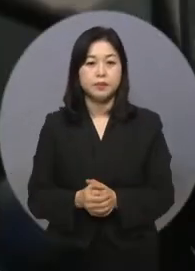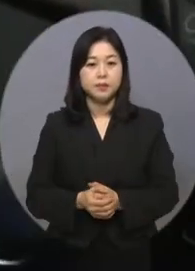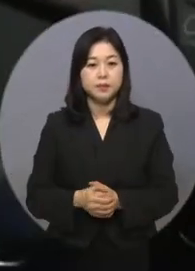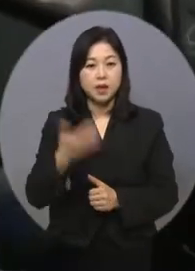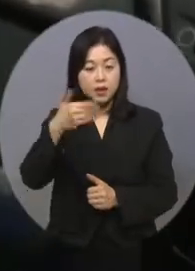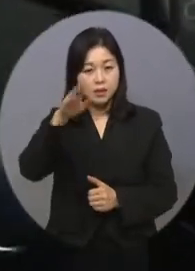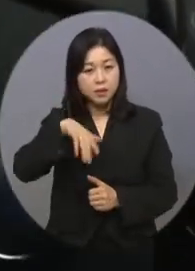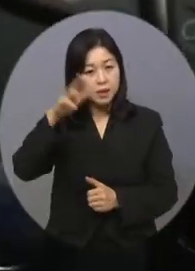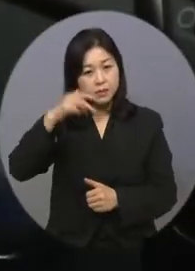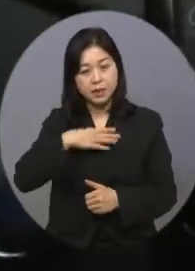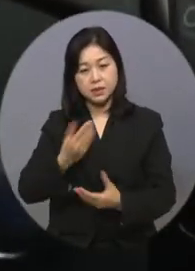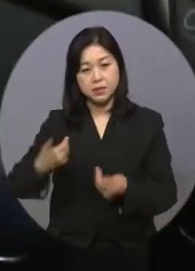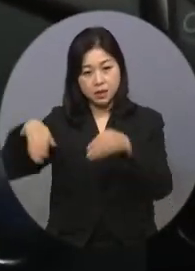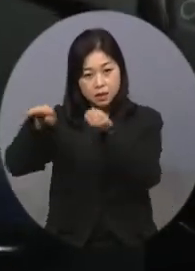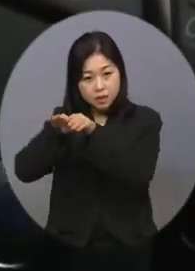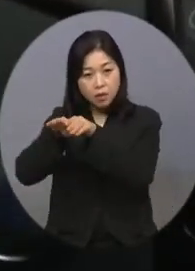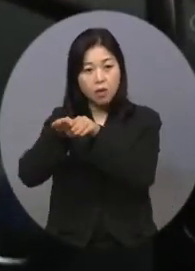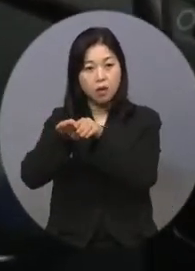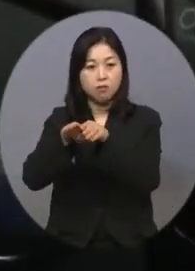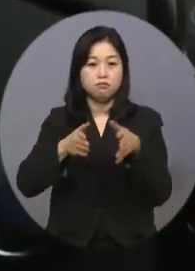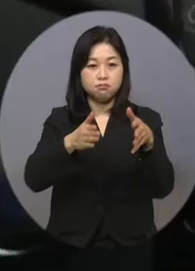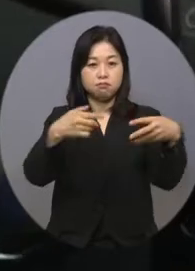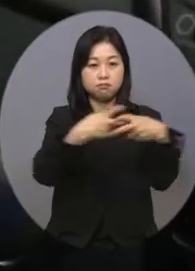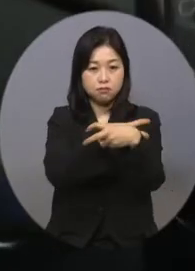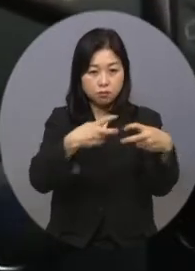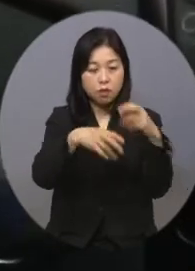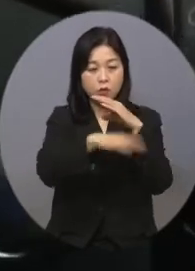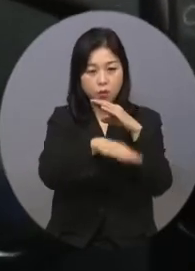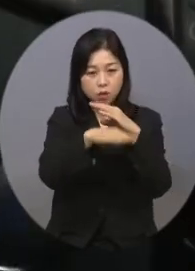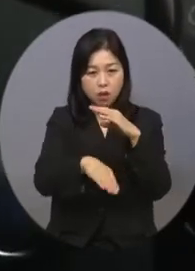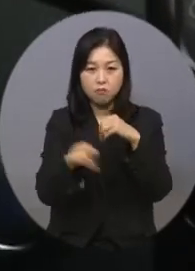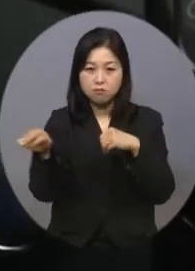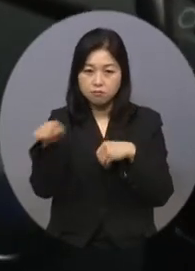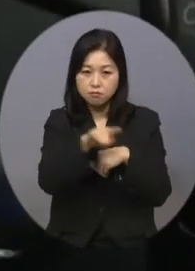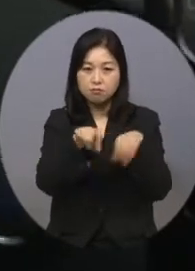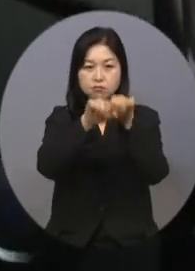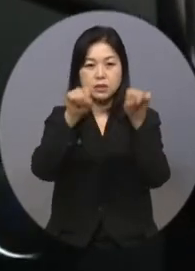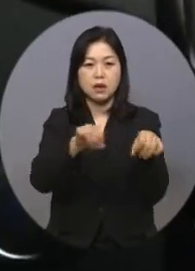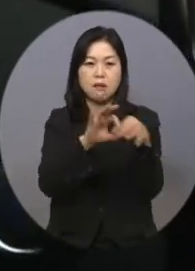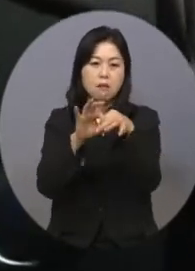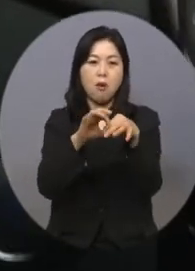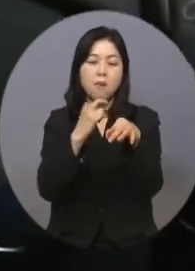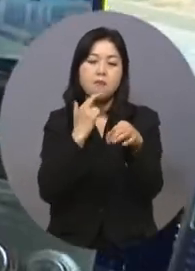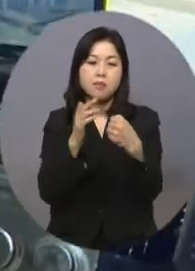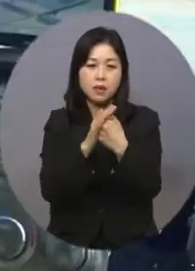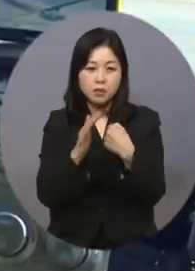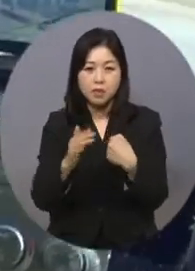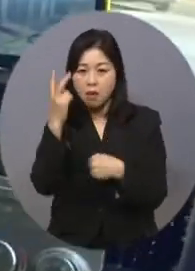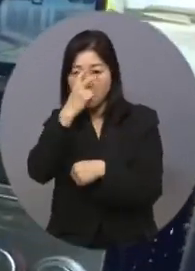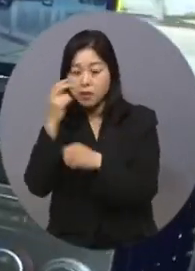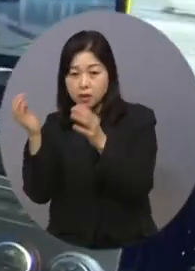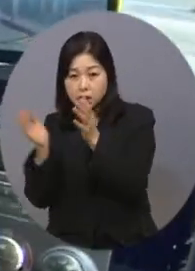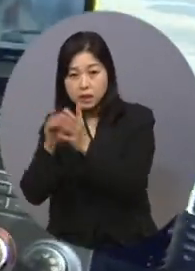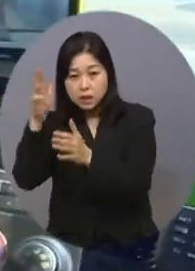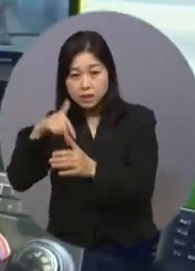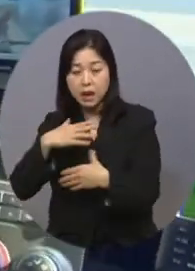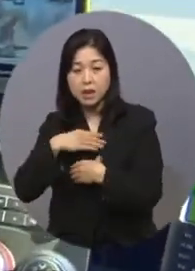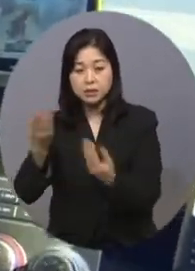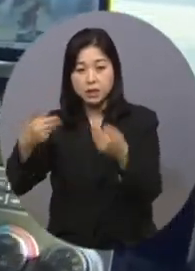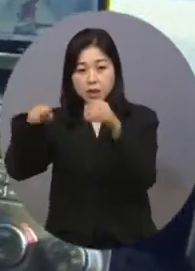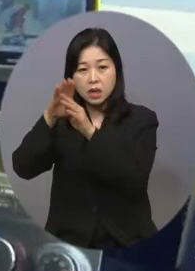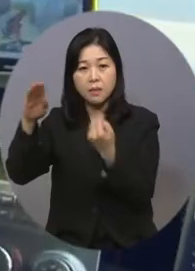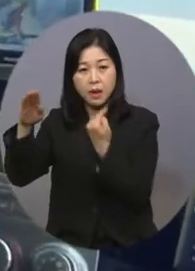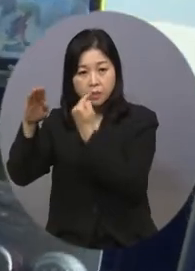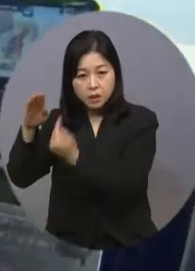하지만 치매안심센터와 도로교통공단 간 시스템이 연계되어 있지 않아 검사받은 치매안심센터를 직접